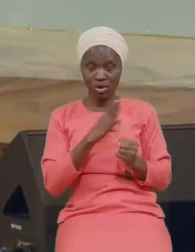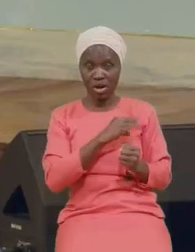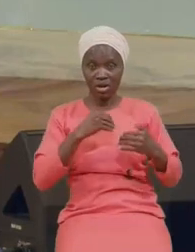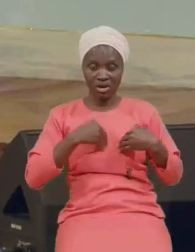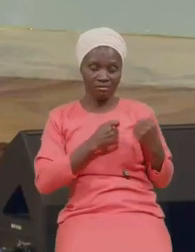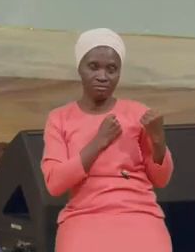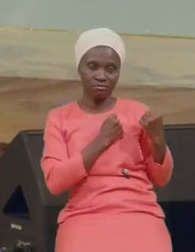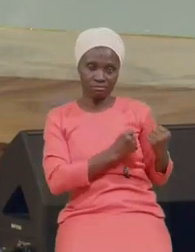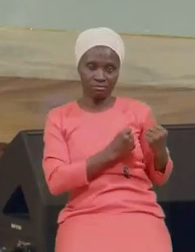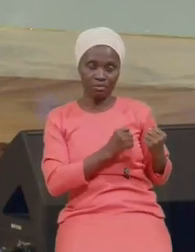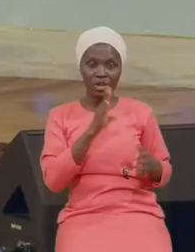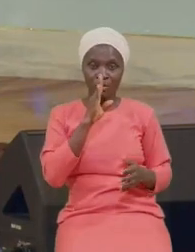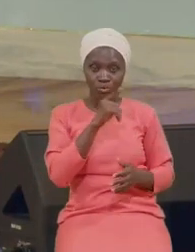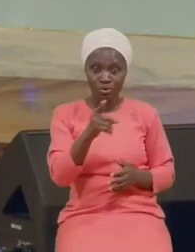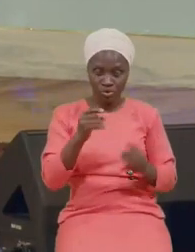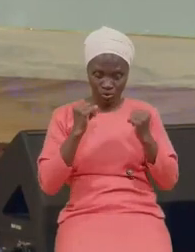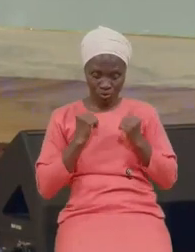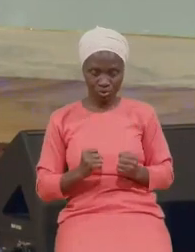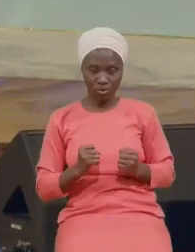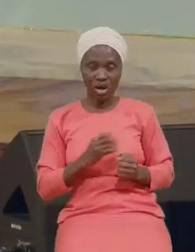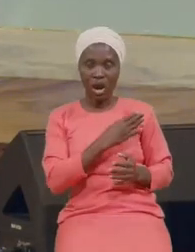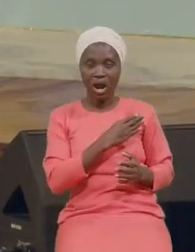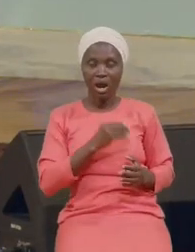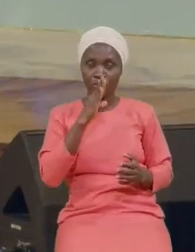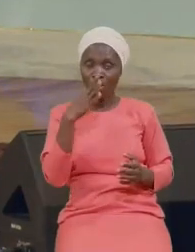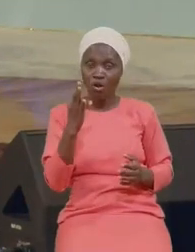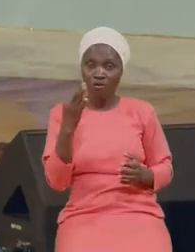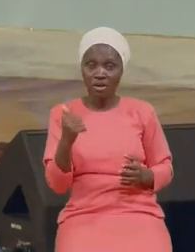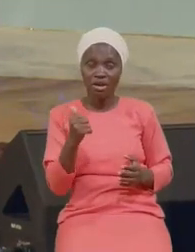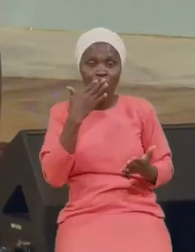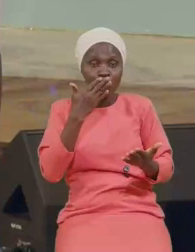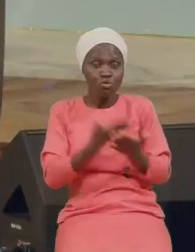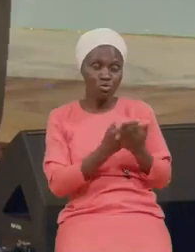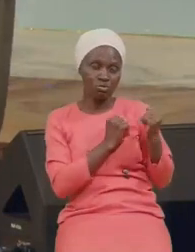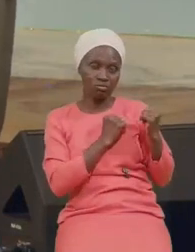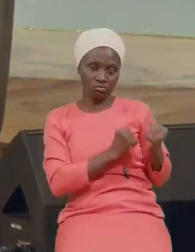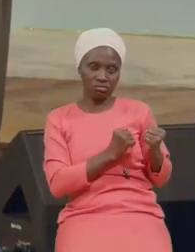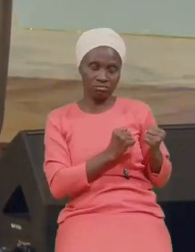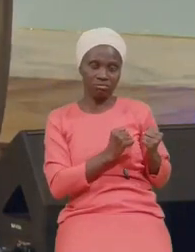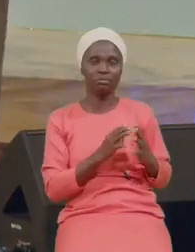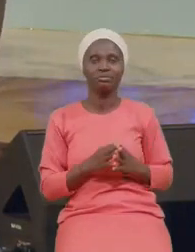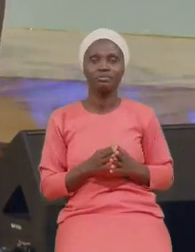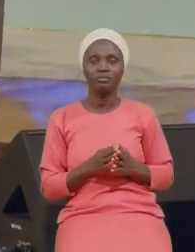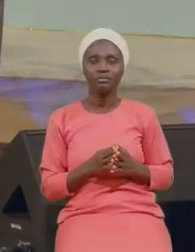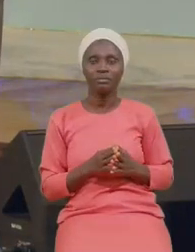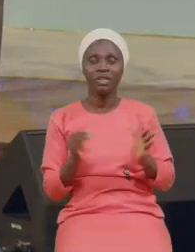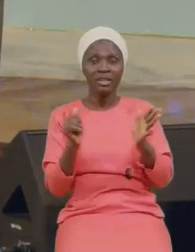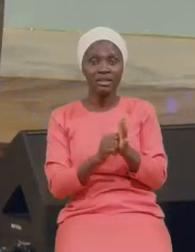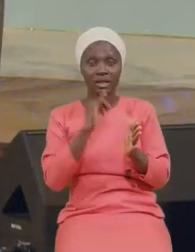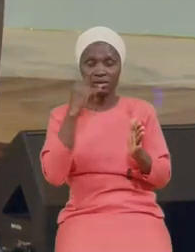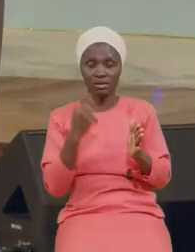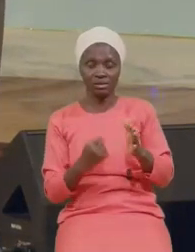fortifie-toi et prends courage au fait ça c'est le fondement